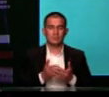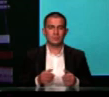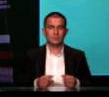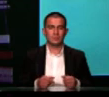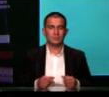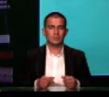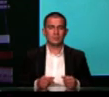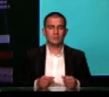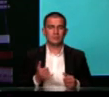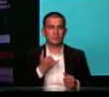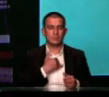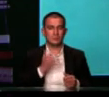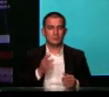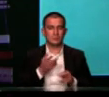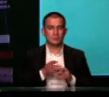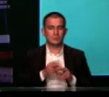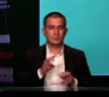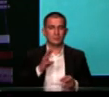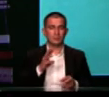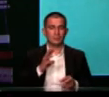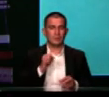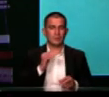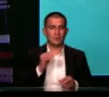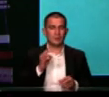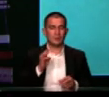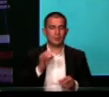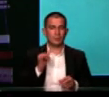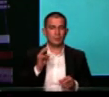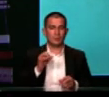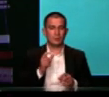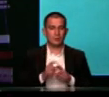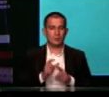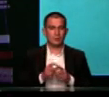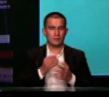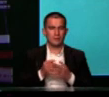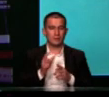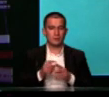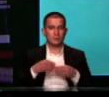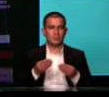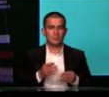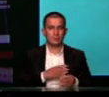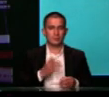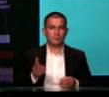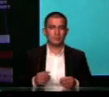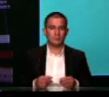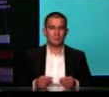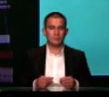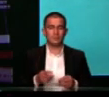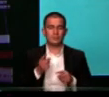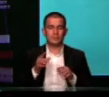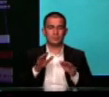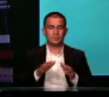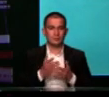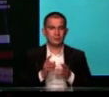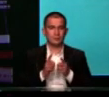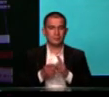ham shifrlashingiz va deshifrlashingiz mumkin. Harflarni raqamlab olamiz.